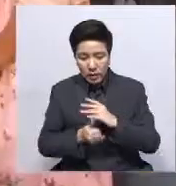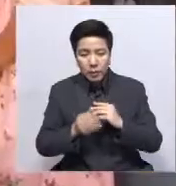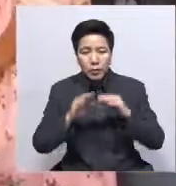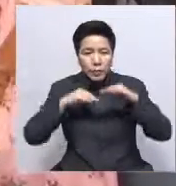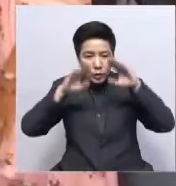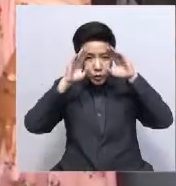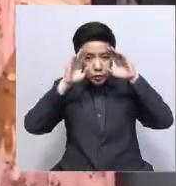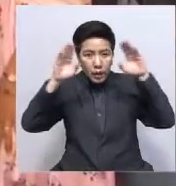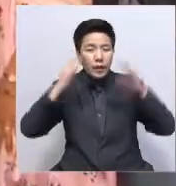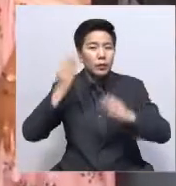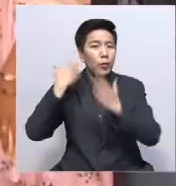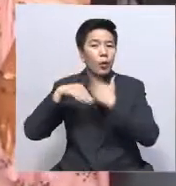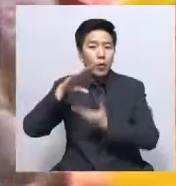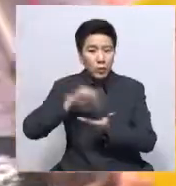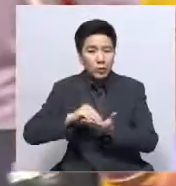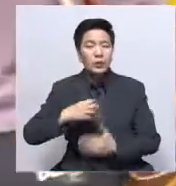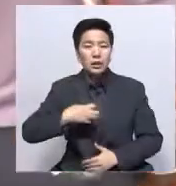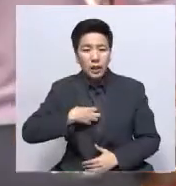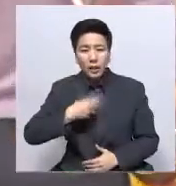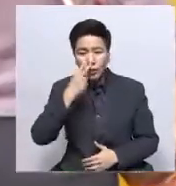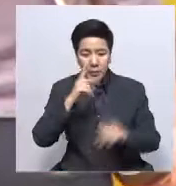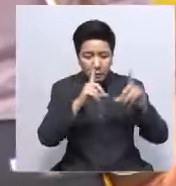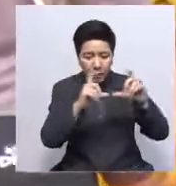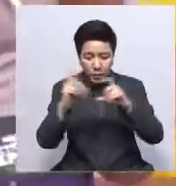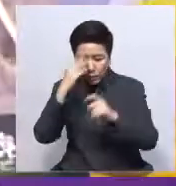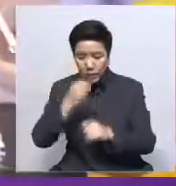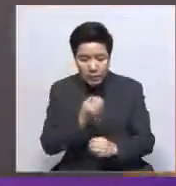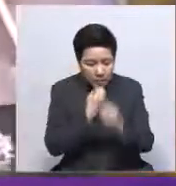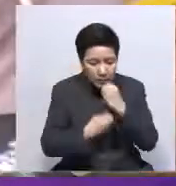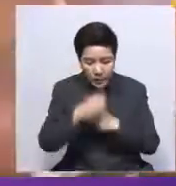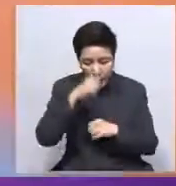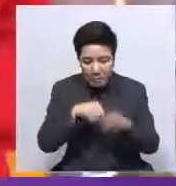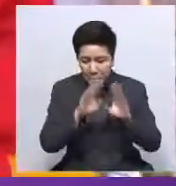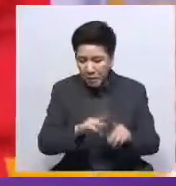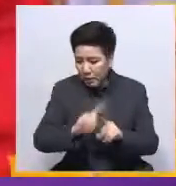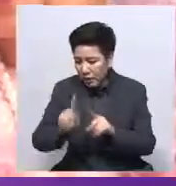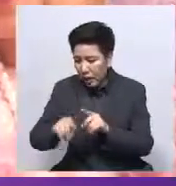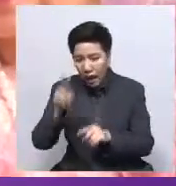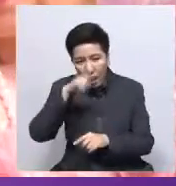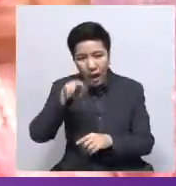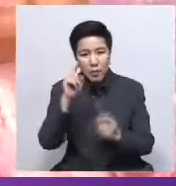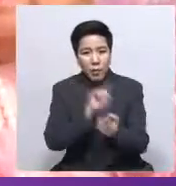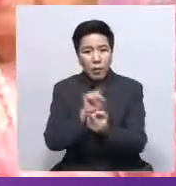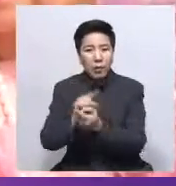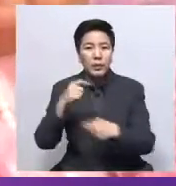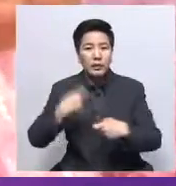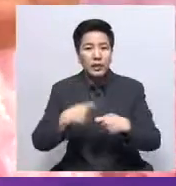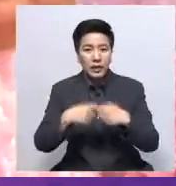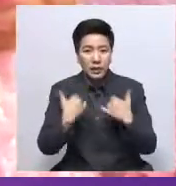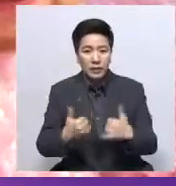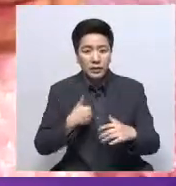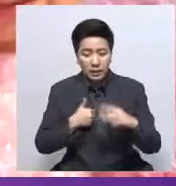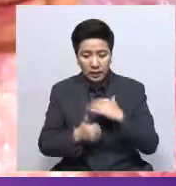บการณ์ย้อนอดีตมาถ่ายภาพสวยๆพร้อมกับมาชิมขนมไทยที่หากินได้ยากในปัจจุบัน ค่ะก็